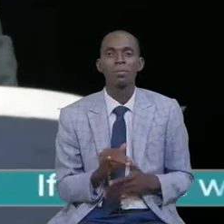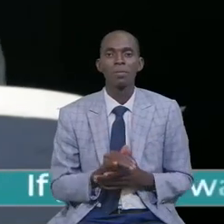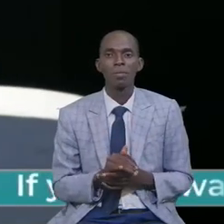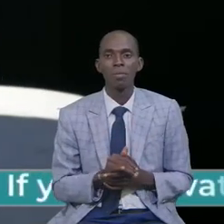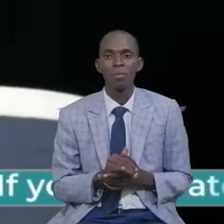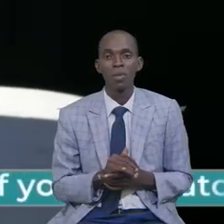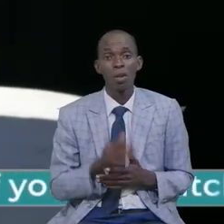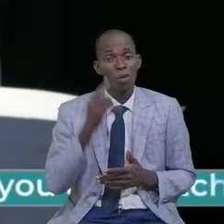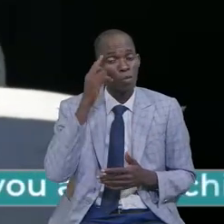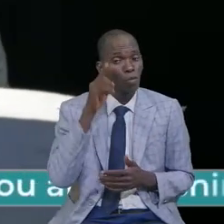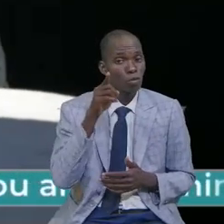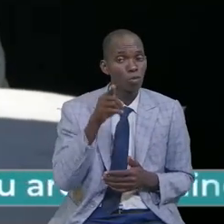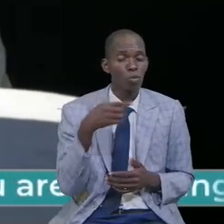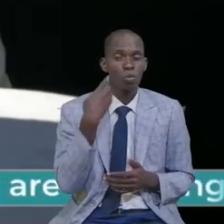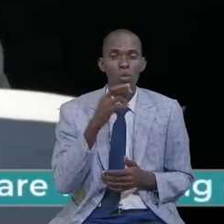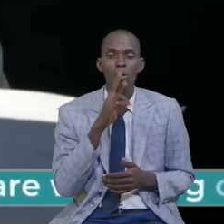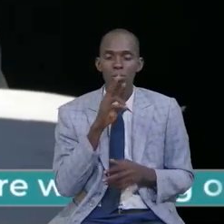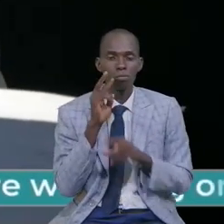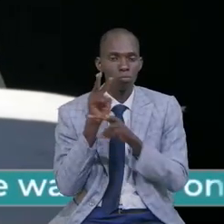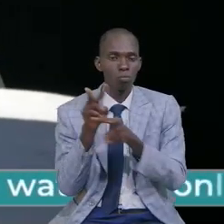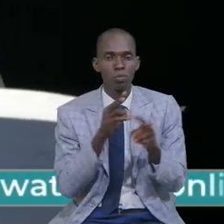Et vous qui êtes en ligne,